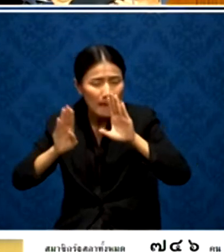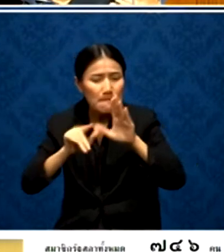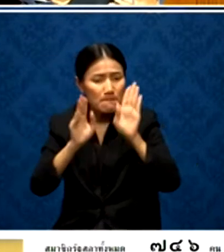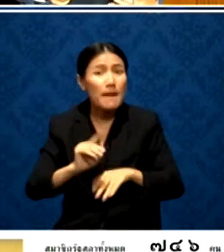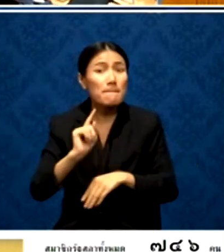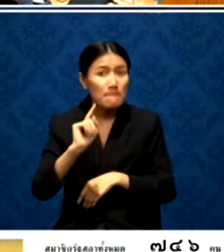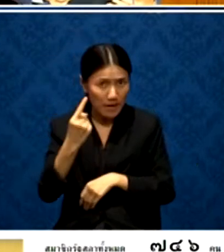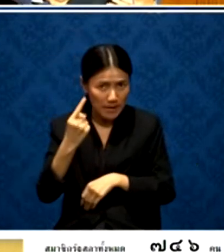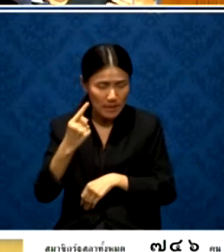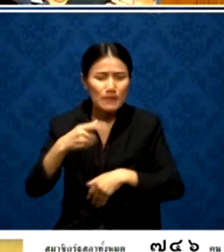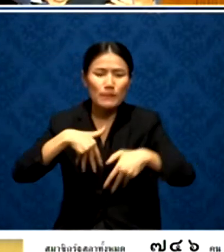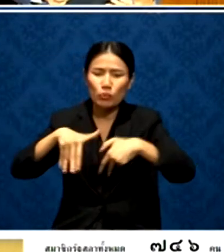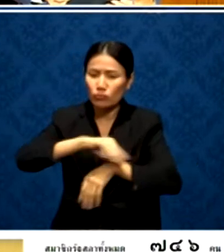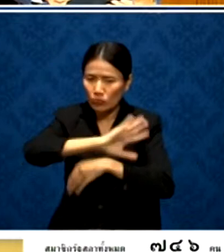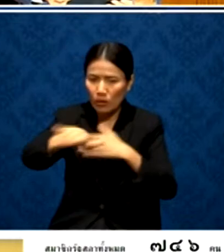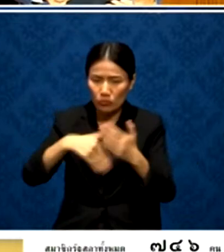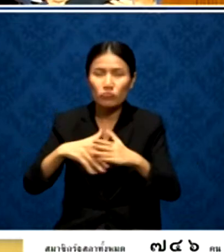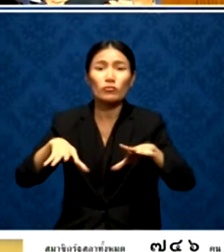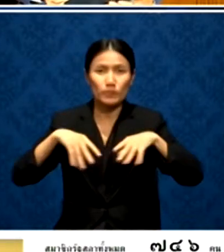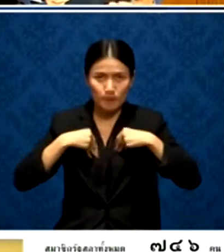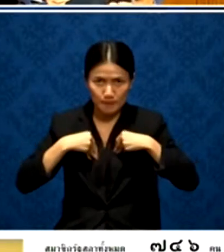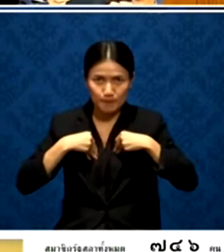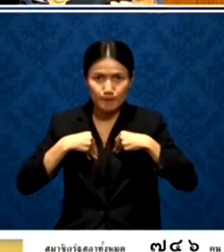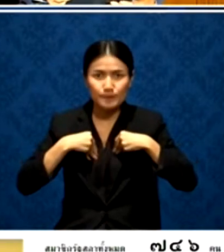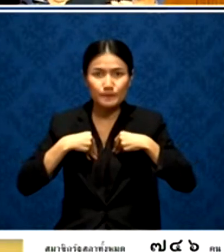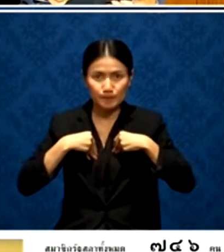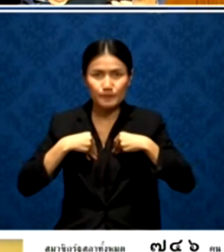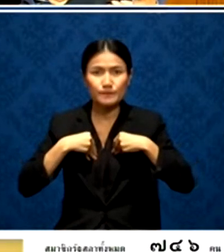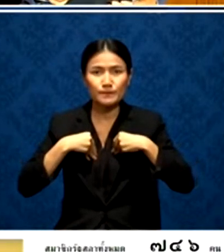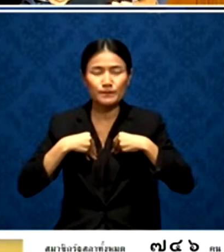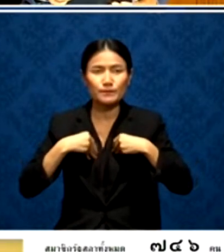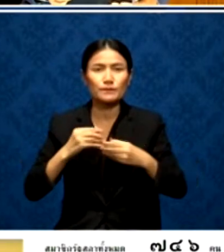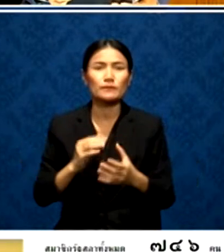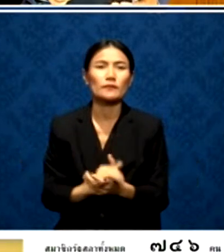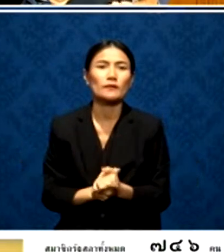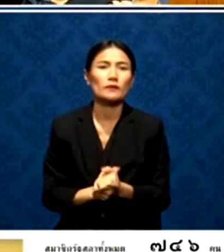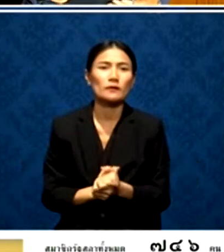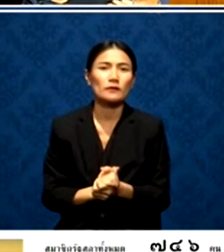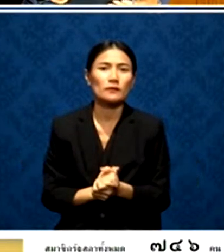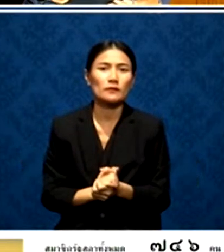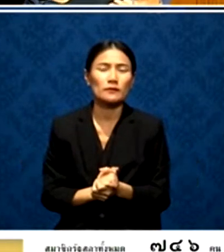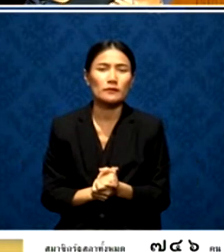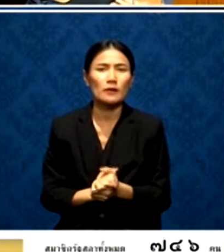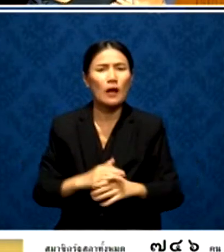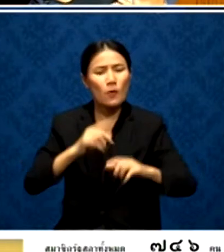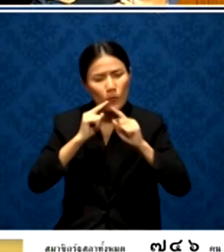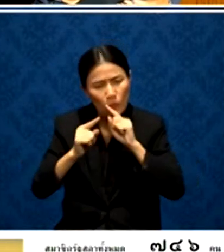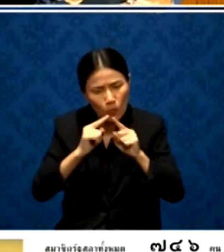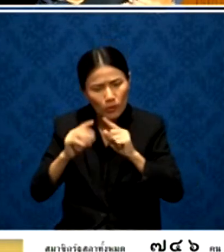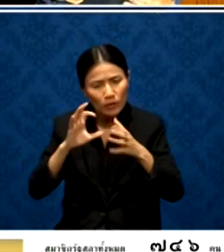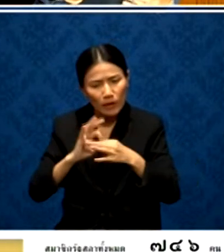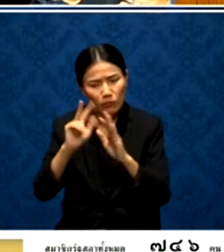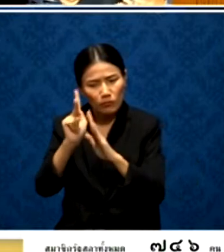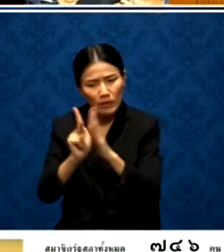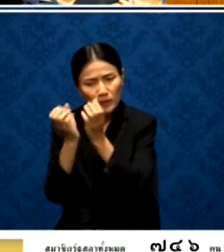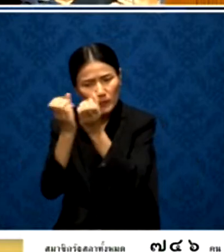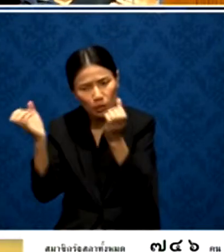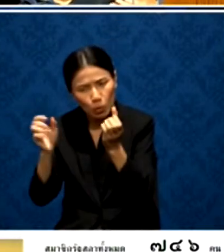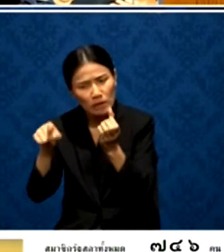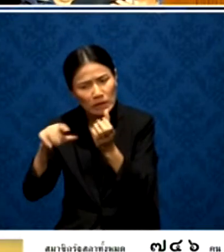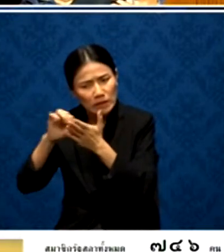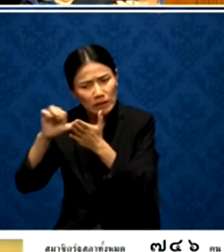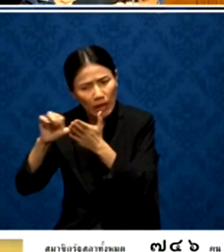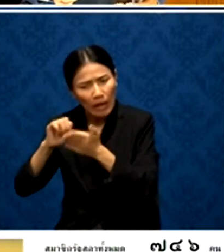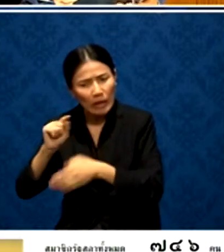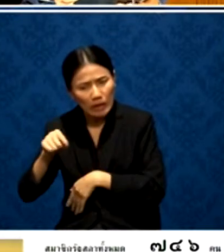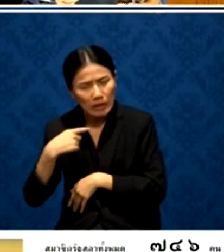และเป็นที่ยอมรับร่วมกันรวมถึงการหารือแนวทางการจัดทำรัฐธรรมนูญใน